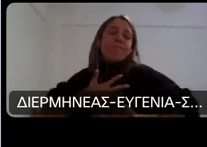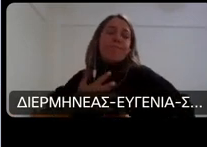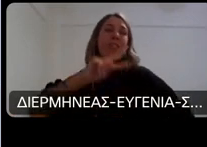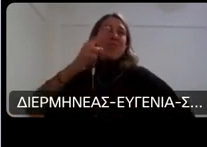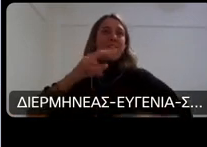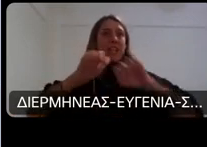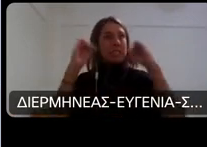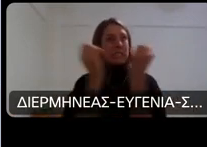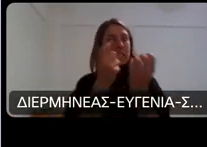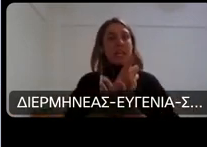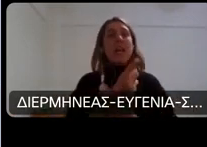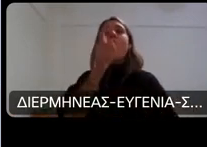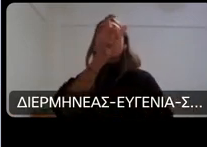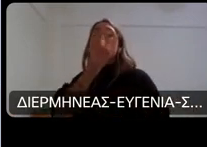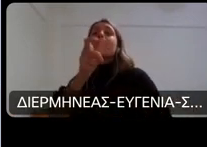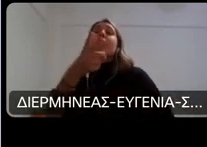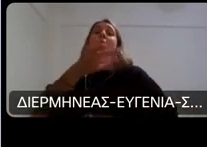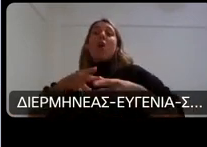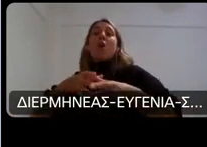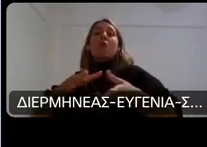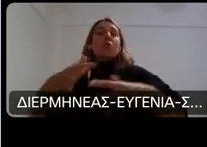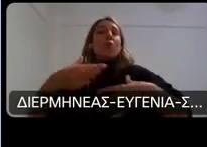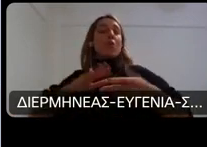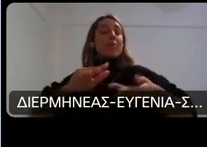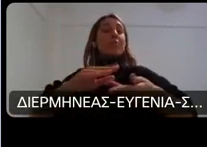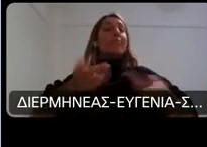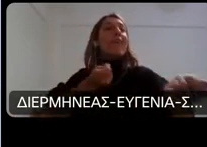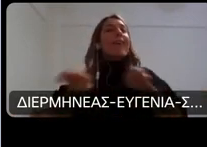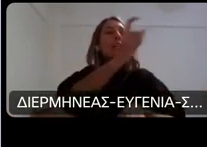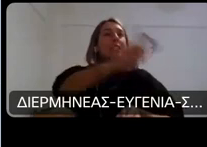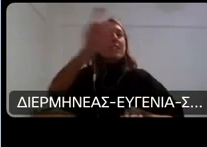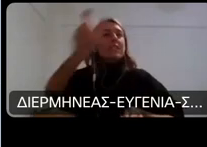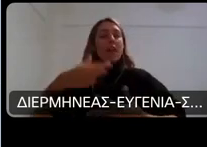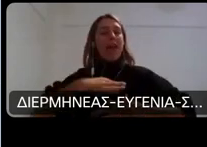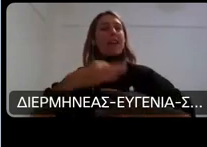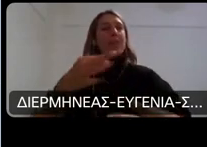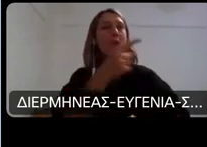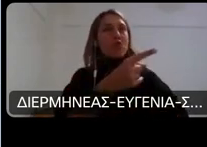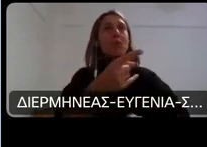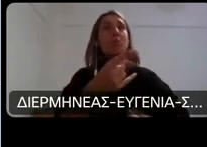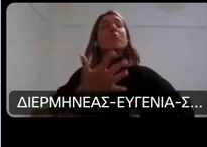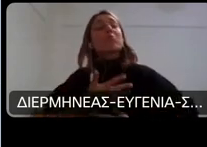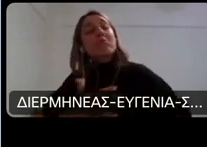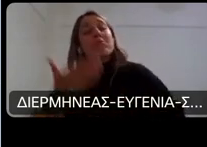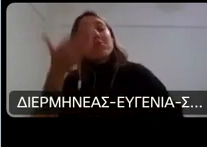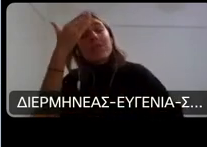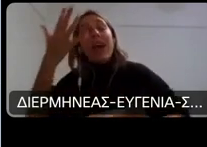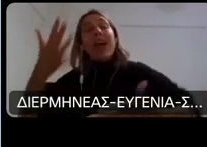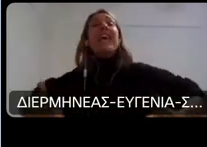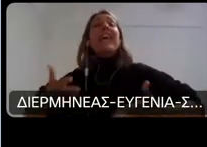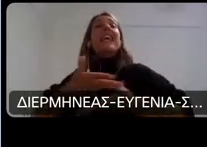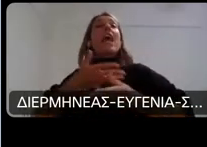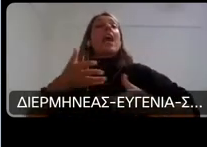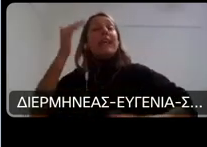στις προέδρους και εκπροσώπους των συνδιοργανωτών για τους θερμούς χαιρετισμούς που απίθυναν στο συνέδριο, στους και